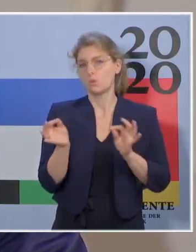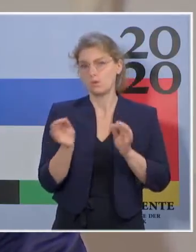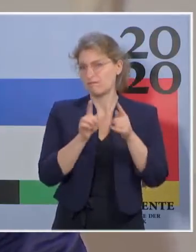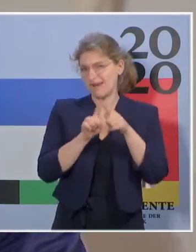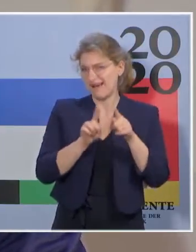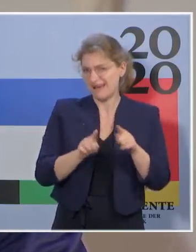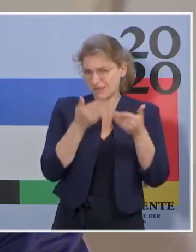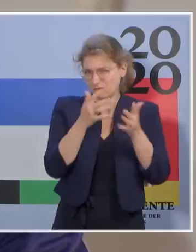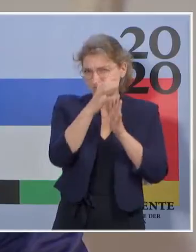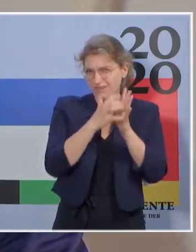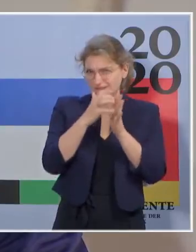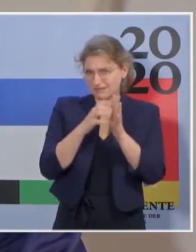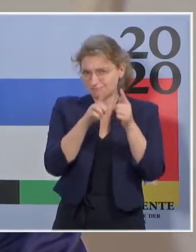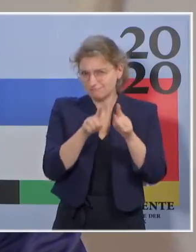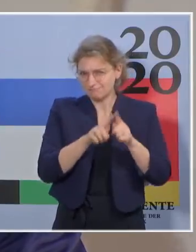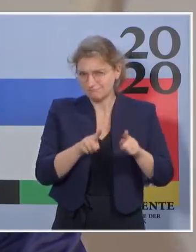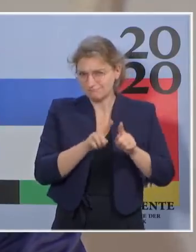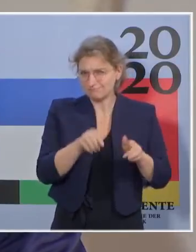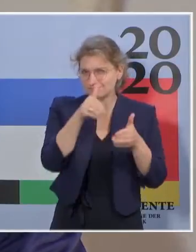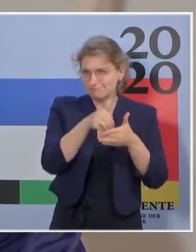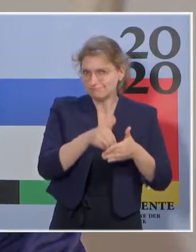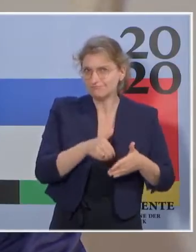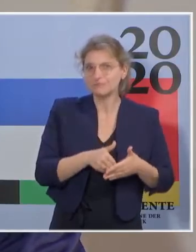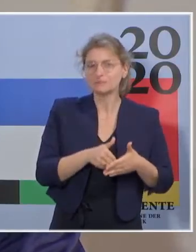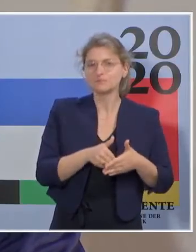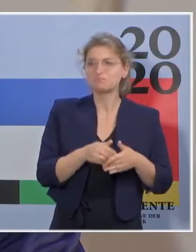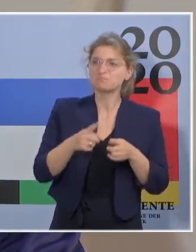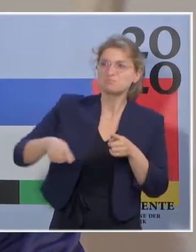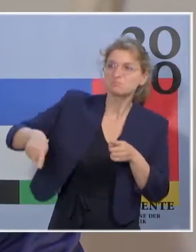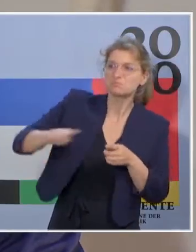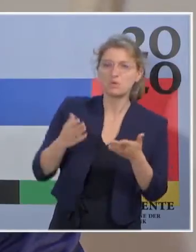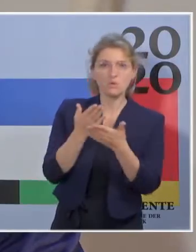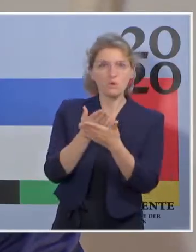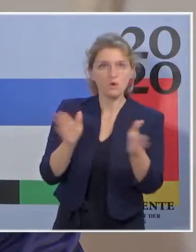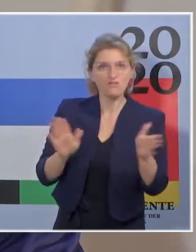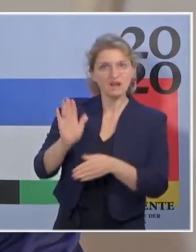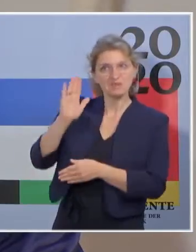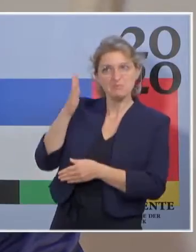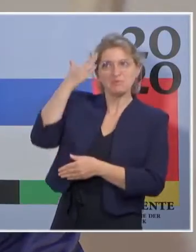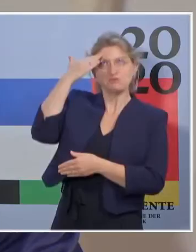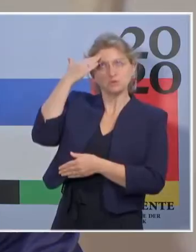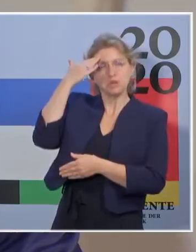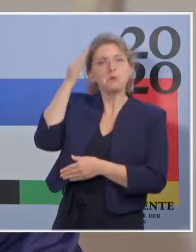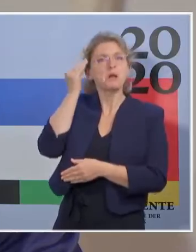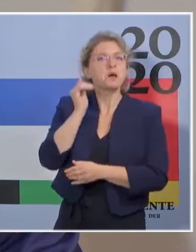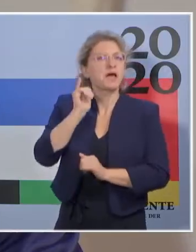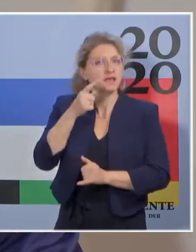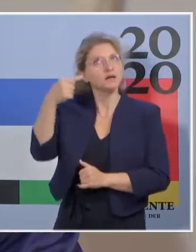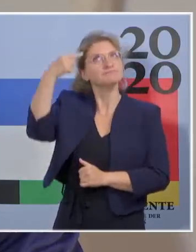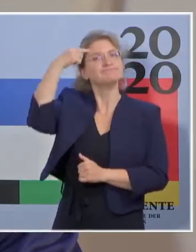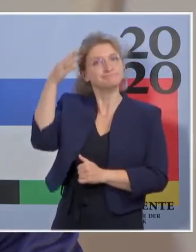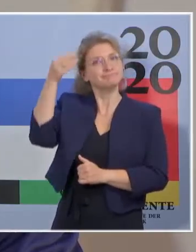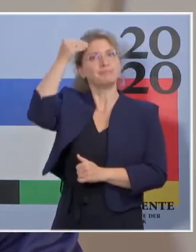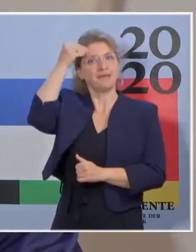andere solche Texte und Inhalte im öffentlichen Bewusstsein vermutlich präsenter sind als